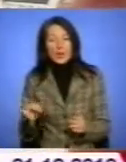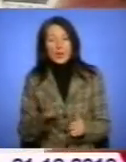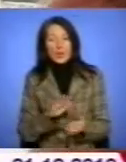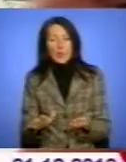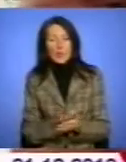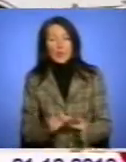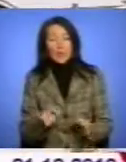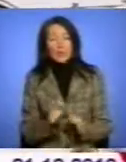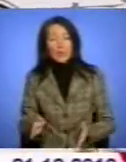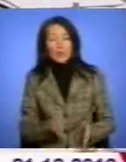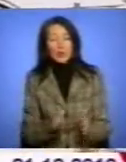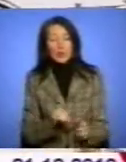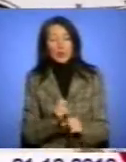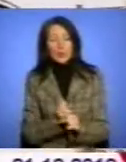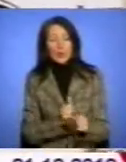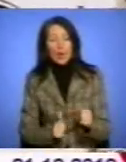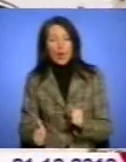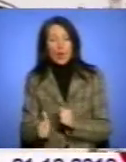що робиться. Обхожу.